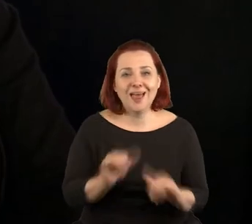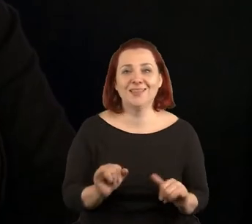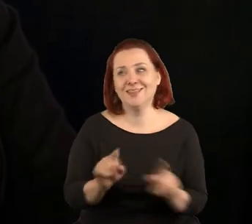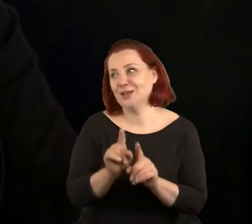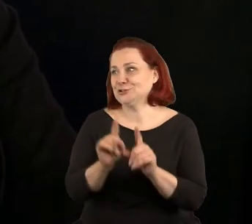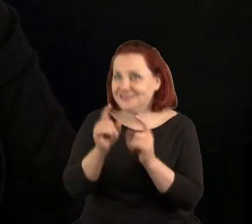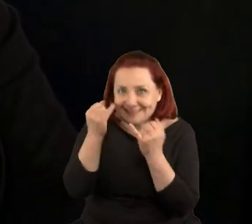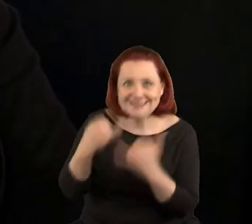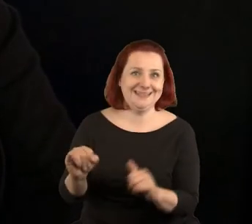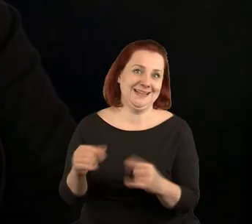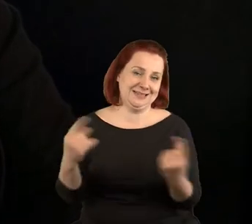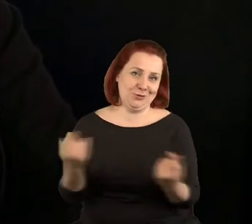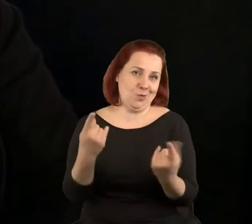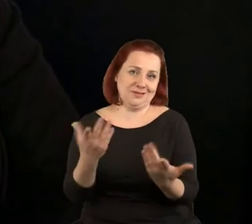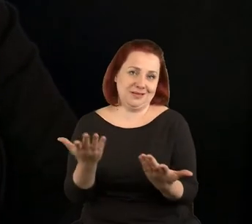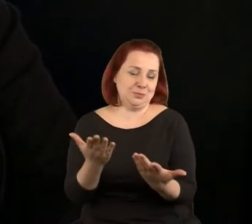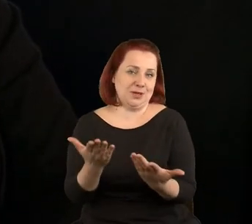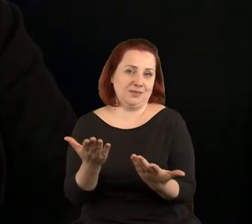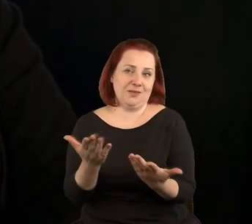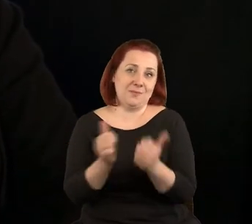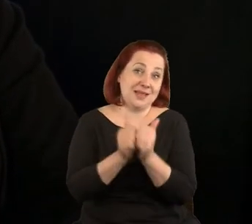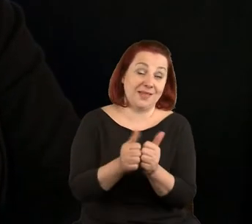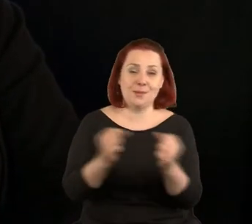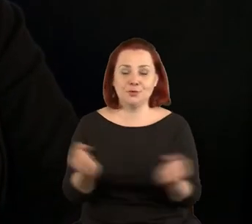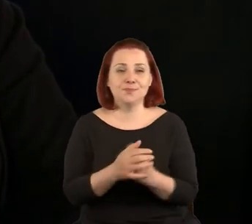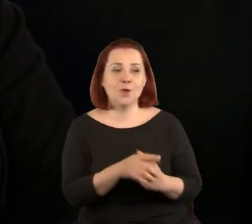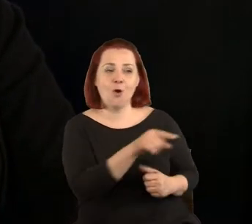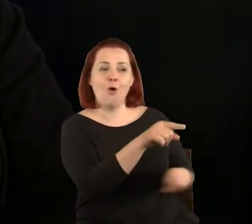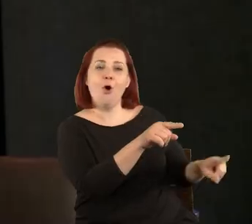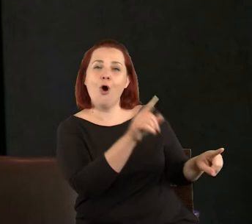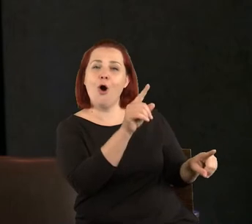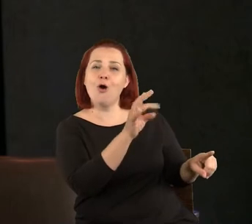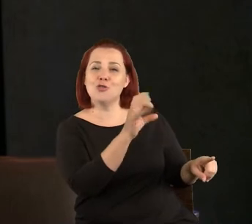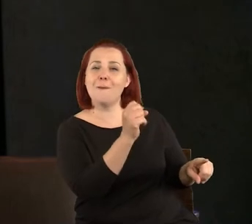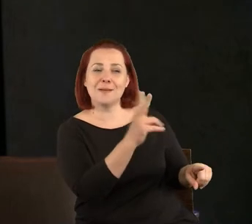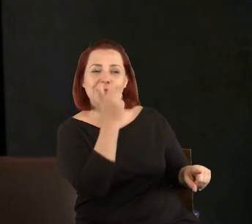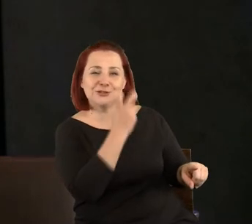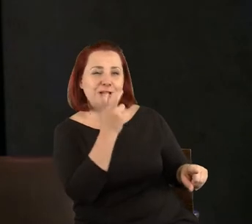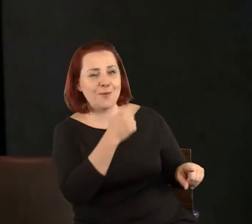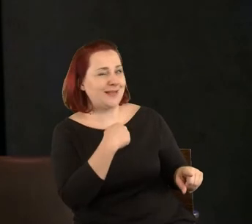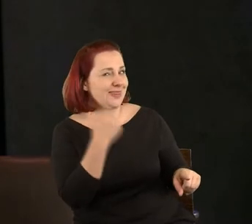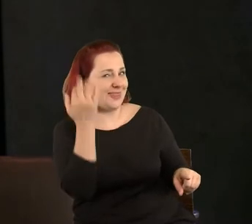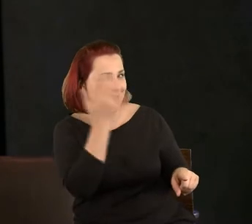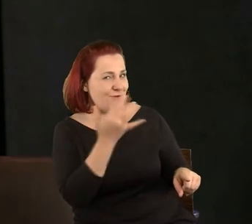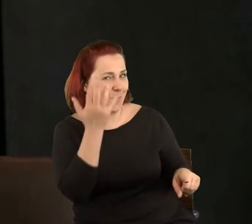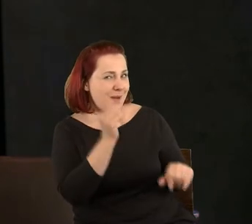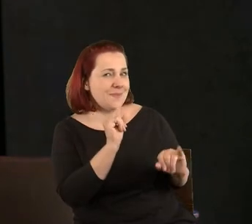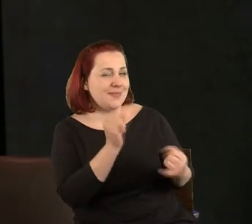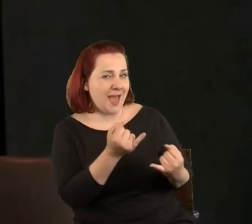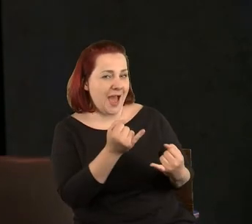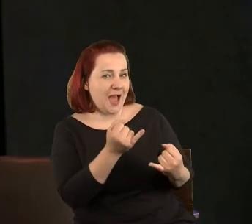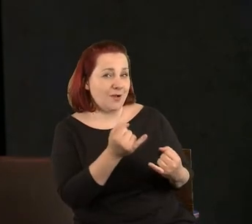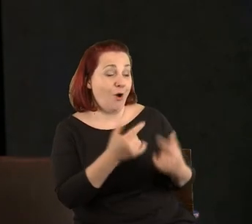jakieś inne tam zadanie ci czy działanie. Mnie u Tomka by taka rzecz ciekawiła, bo ja nie wyobrażam sobie przejść z